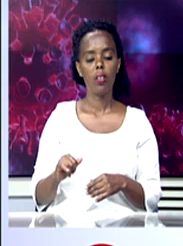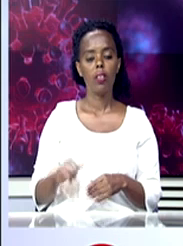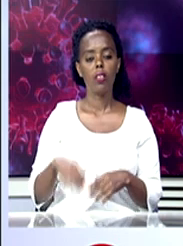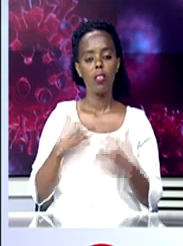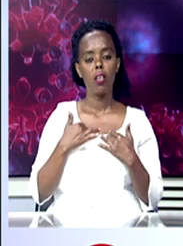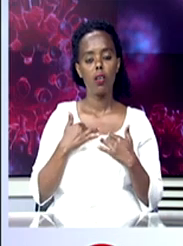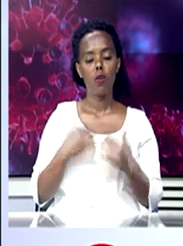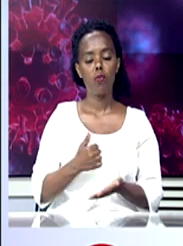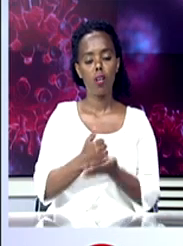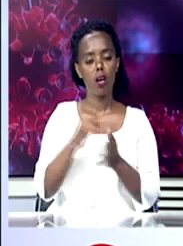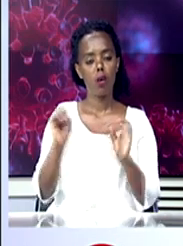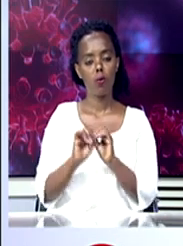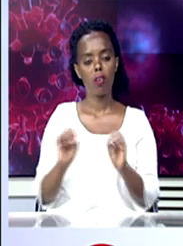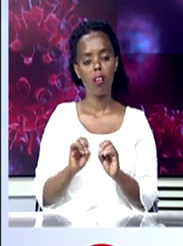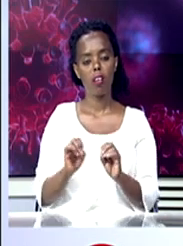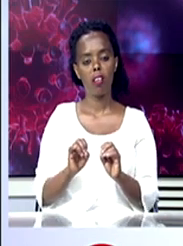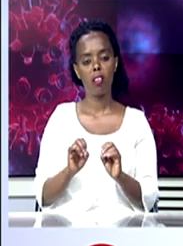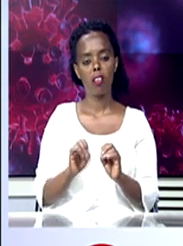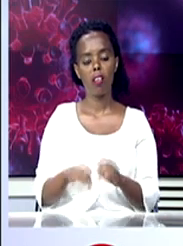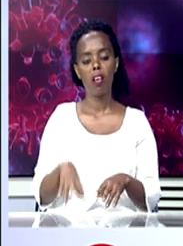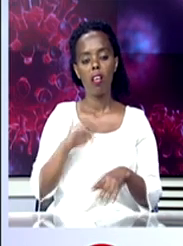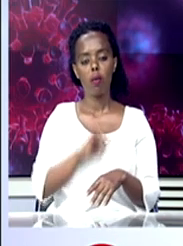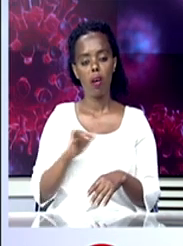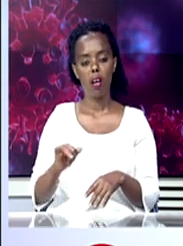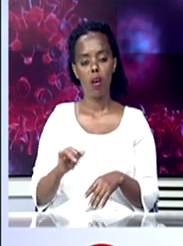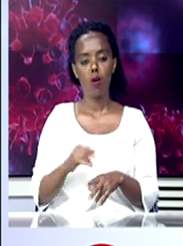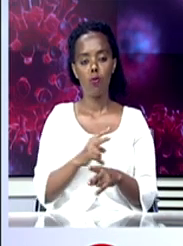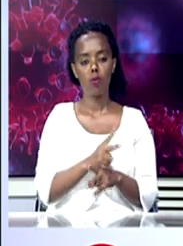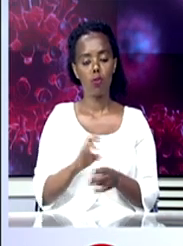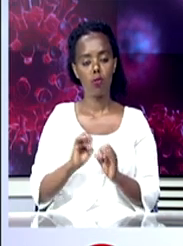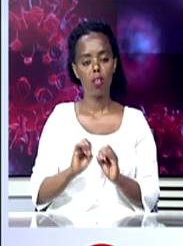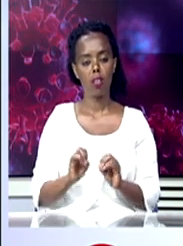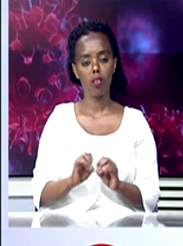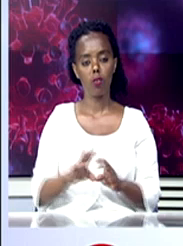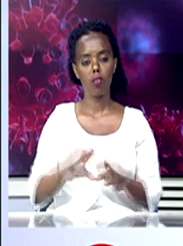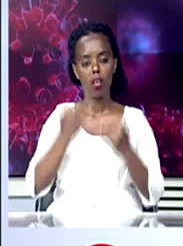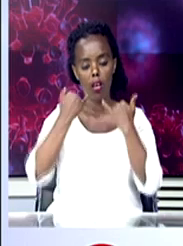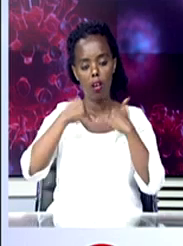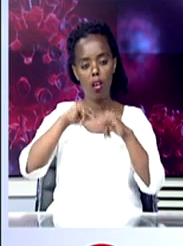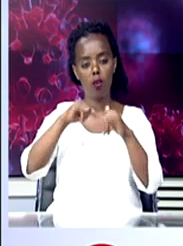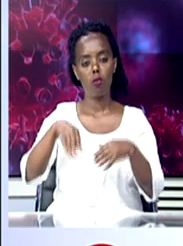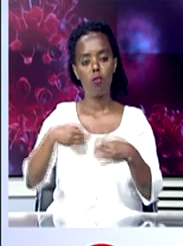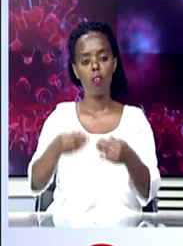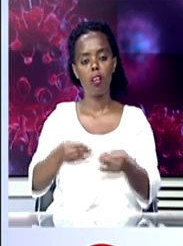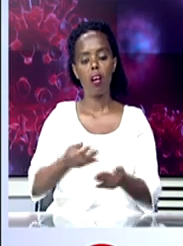isaan of gargaaruu hin dandeenye dhimma kana of to'achuu hin dandeenye heeruu nu dhufeennaan qabeenya